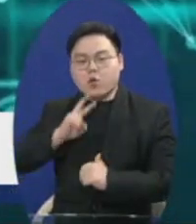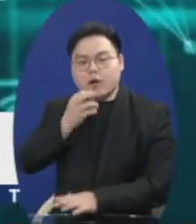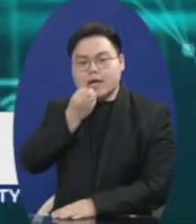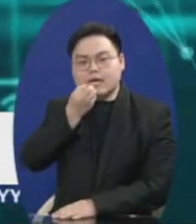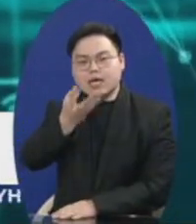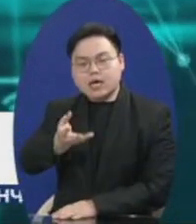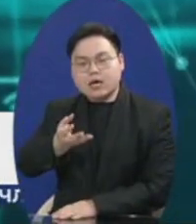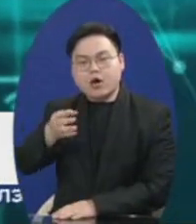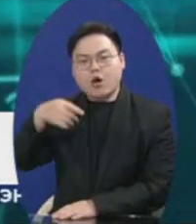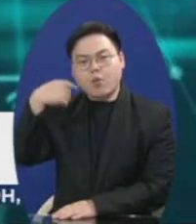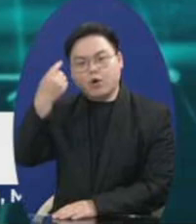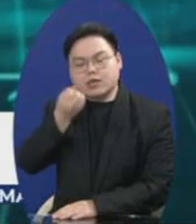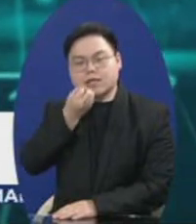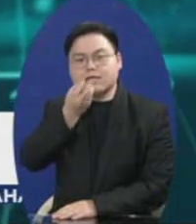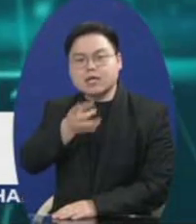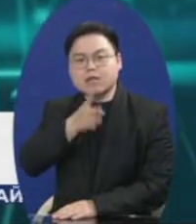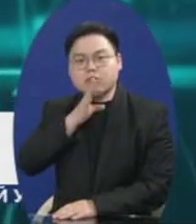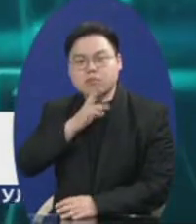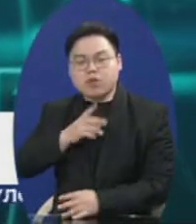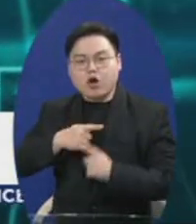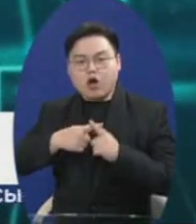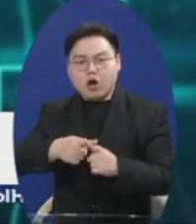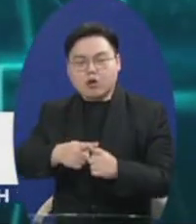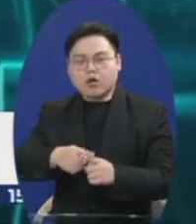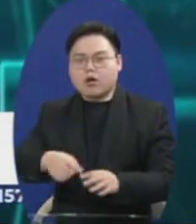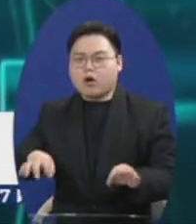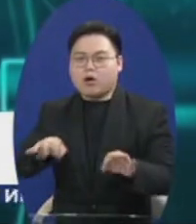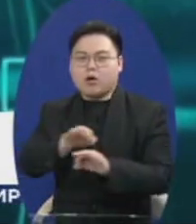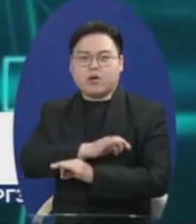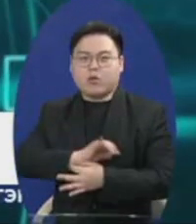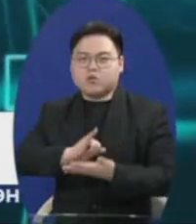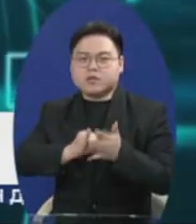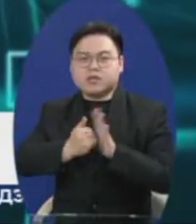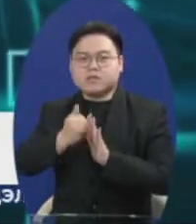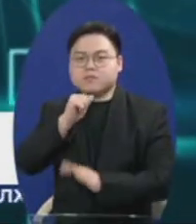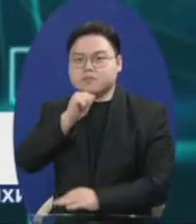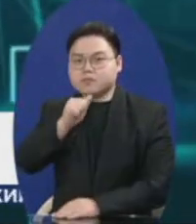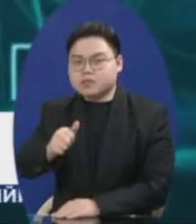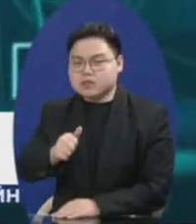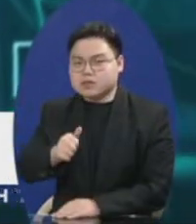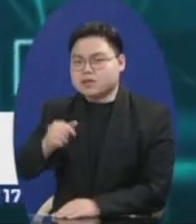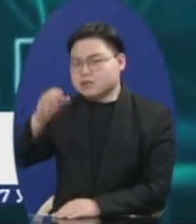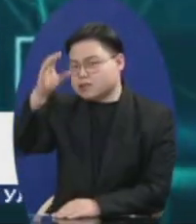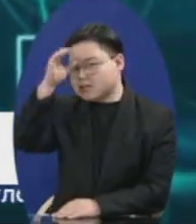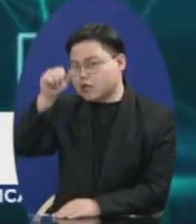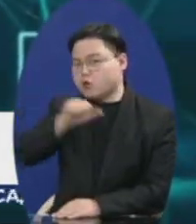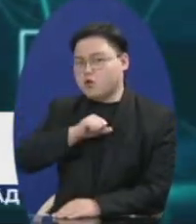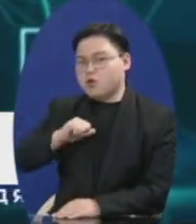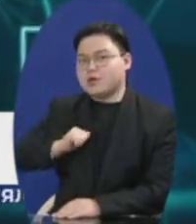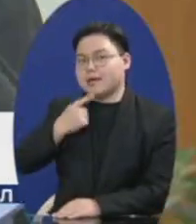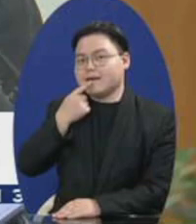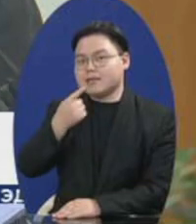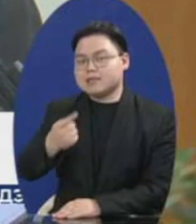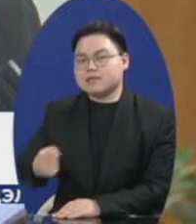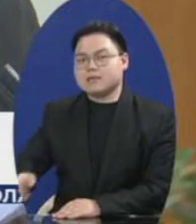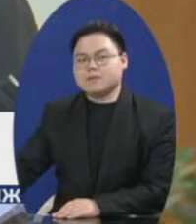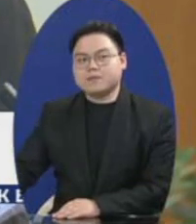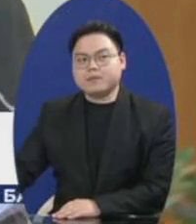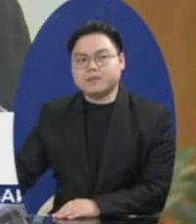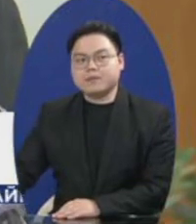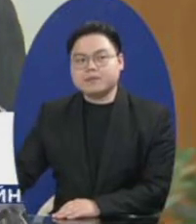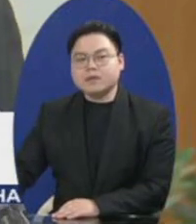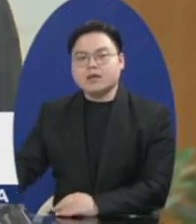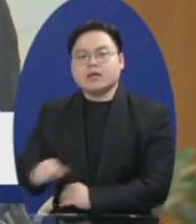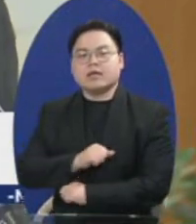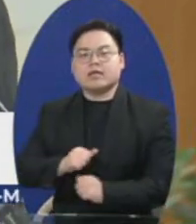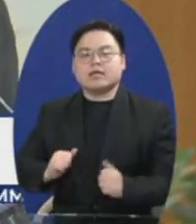боломжийг хаасан заалтууд хууль тусгагдаагүй гэж цахим хөгжил харилцаа холбооны салбарын сайд тайлбарлаж байна. Иргэдийнхээ эрх